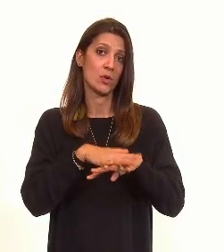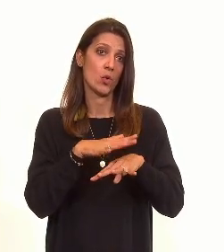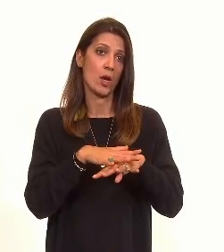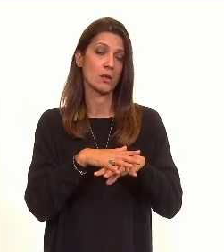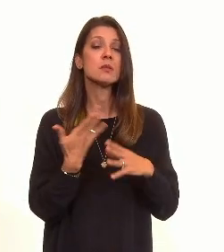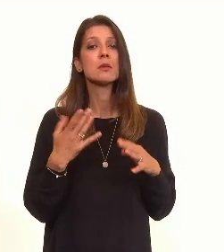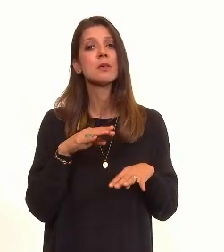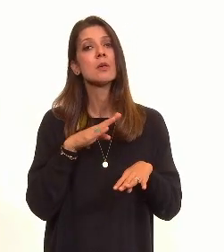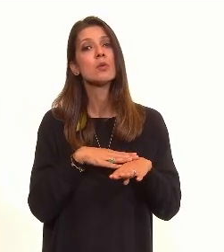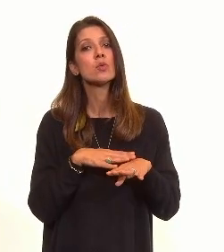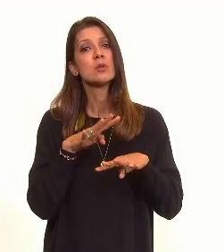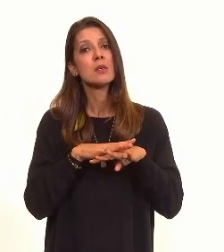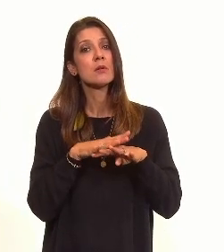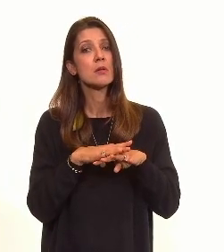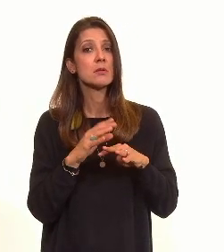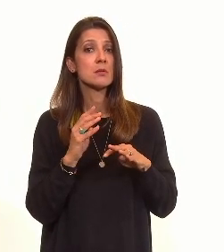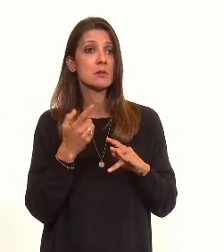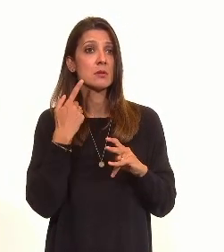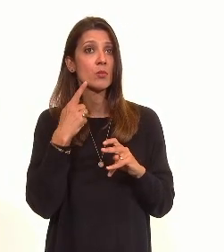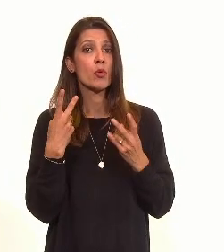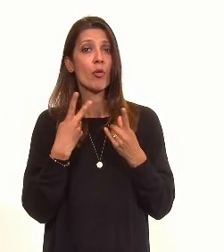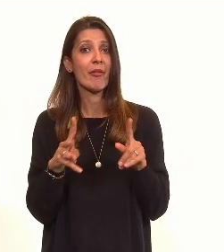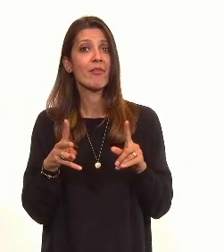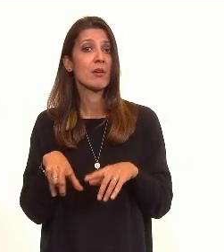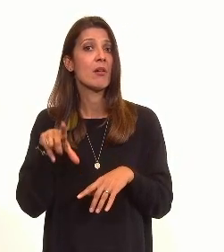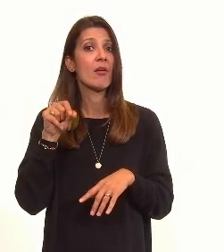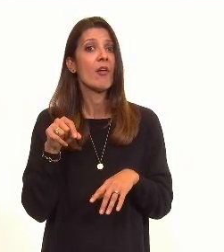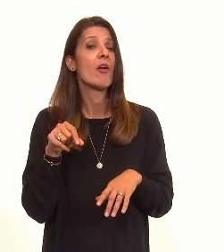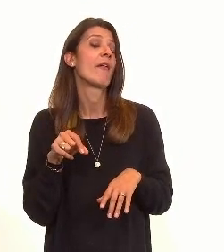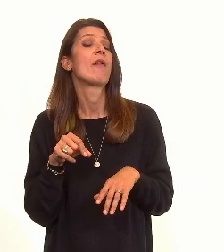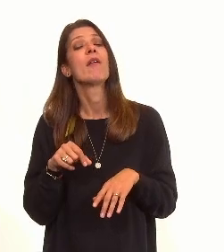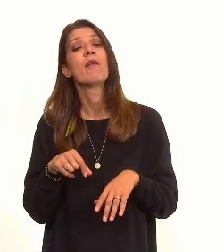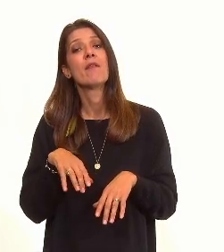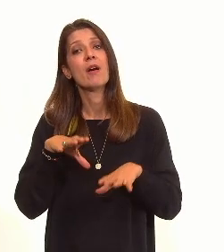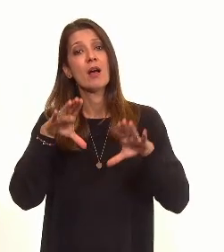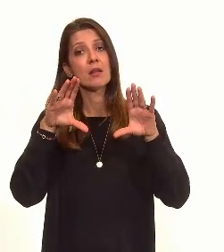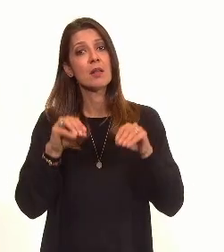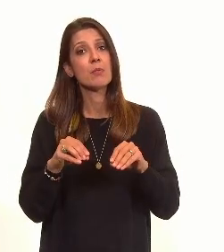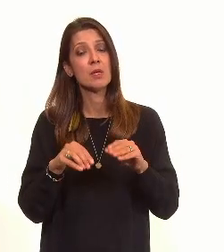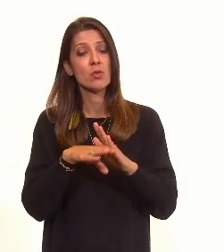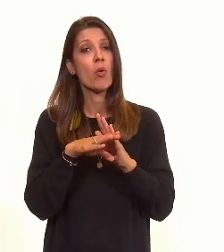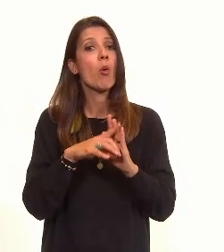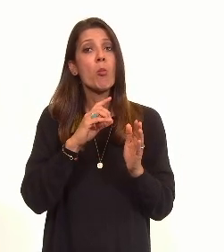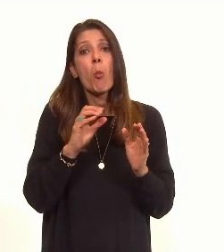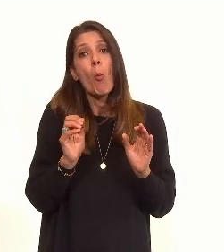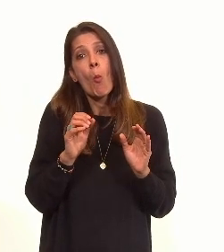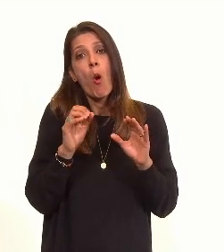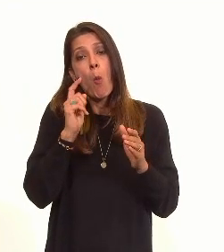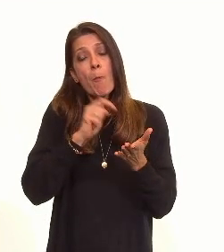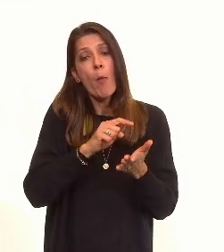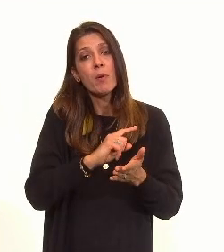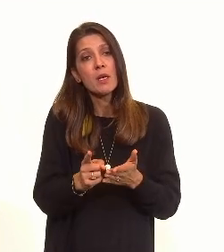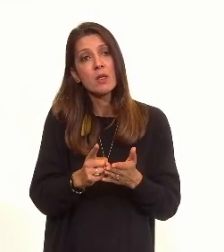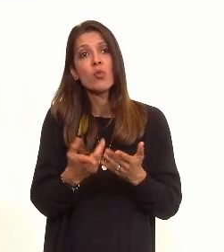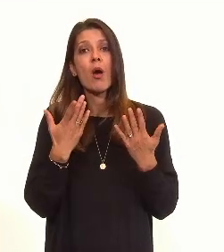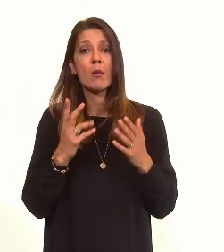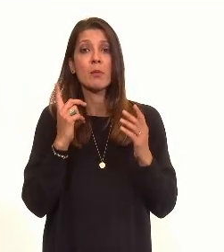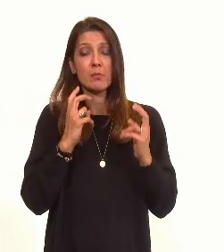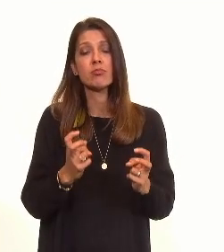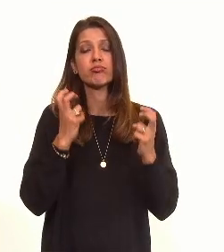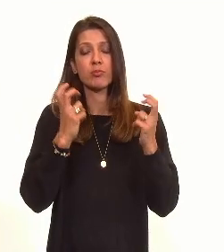le maire. 3. Elle est autorisée seulement si on a une question à poser. Clément, Quelle est la bonne